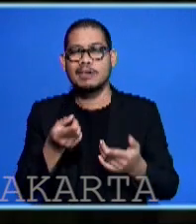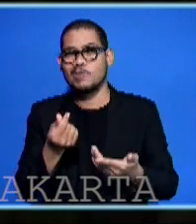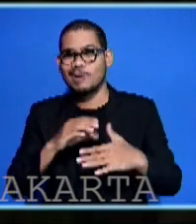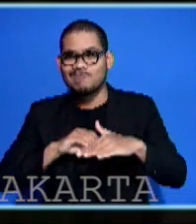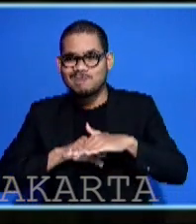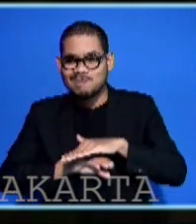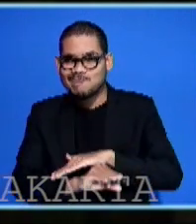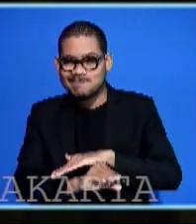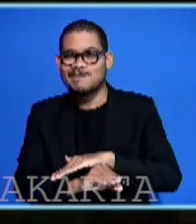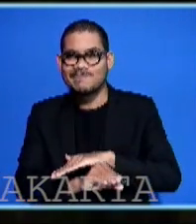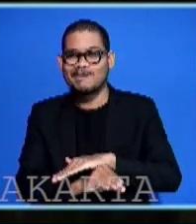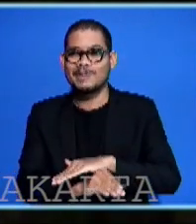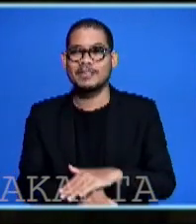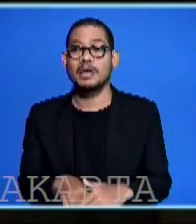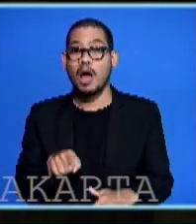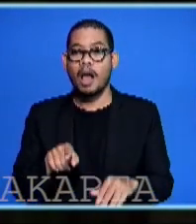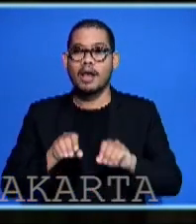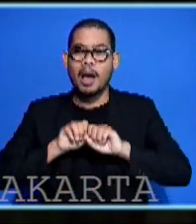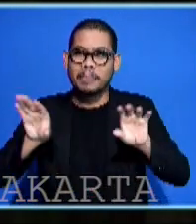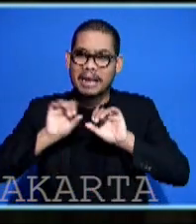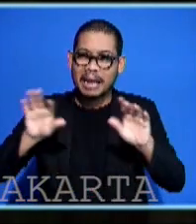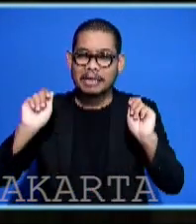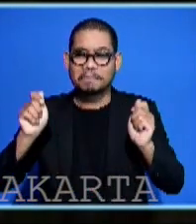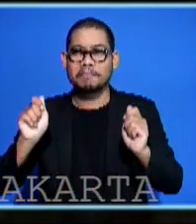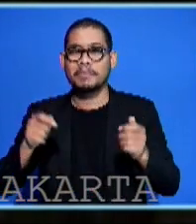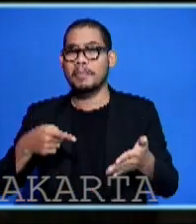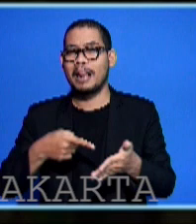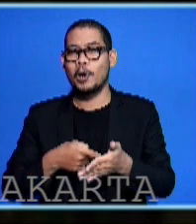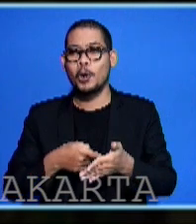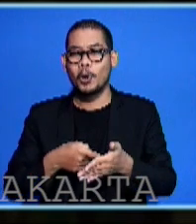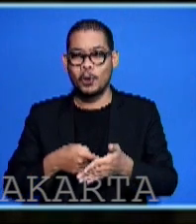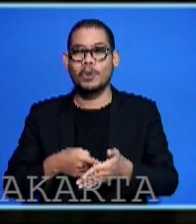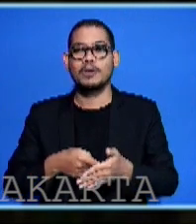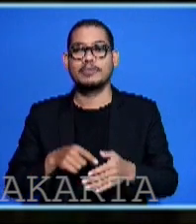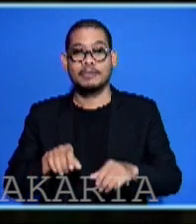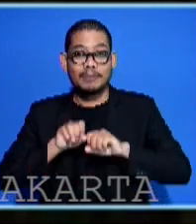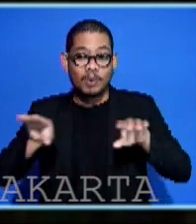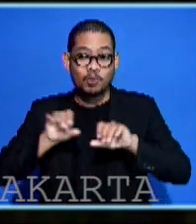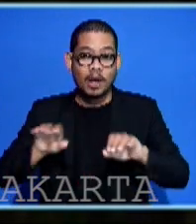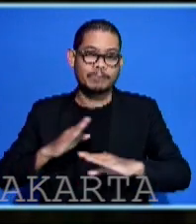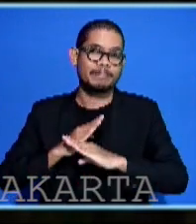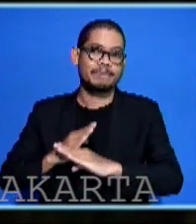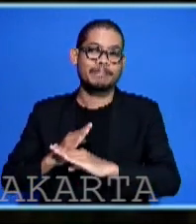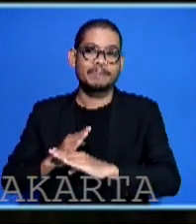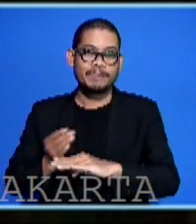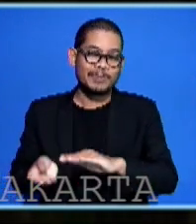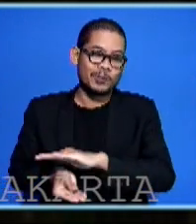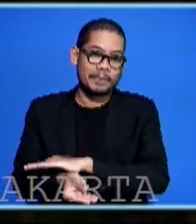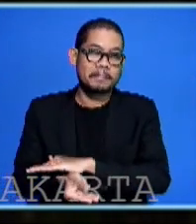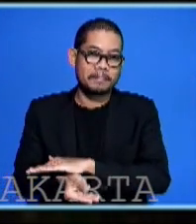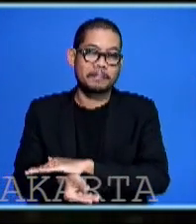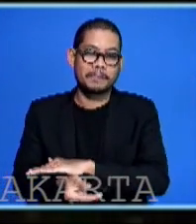kampanye pemilu damai yang ketiga itu ee kita ingin mengkampanyekan anti poliitik uang begitu yang dalam hal ini memang